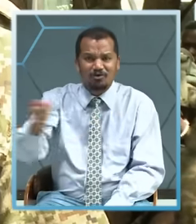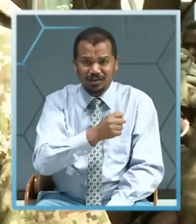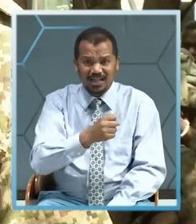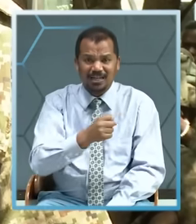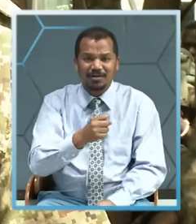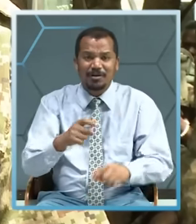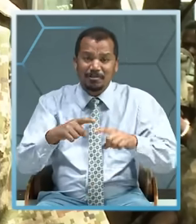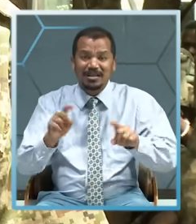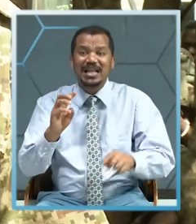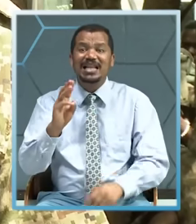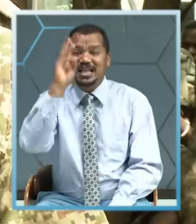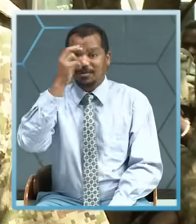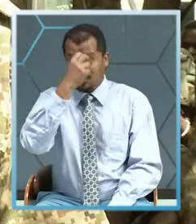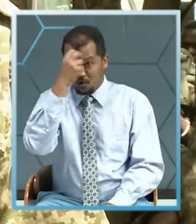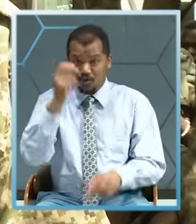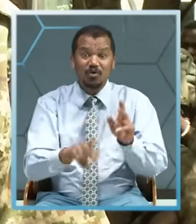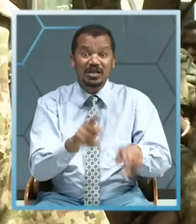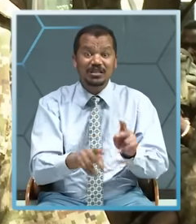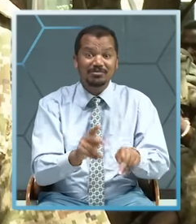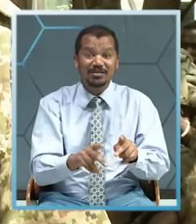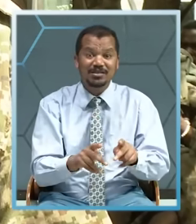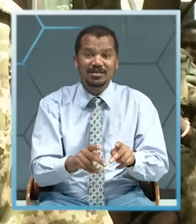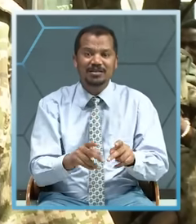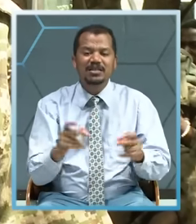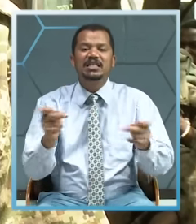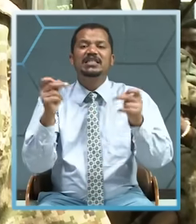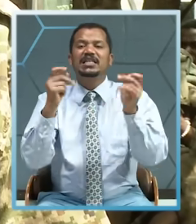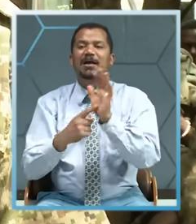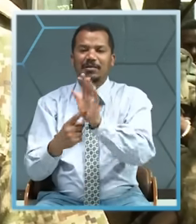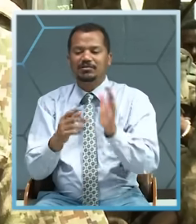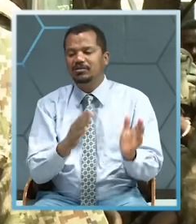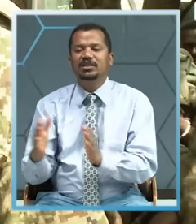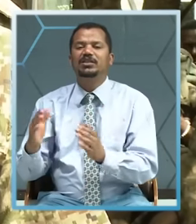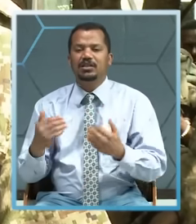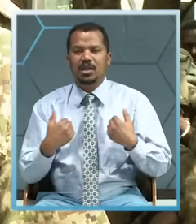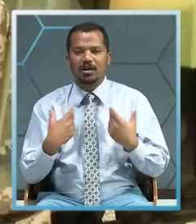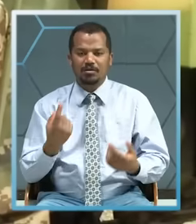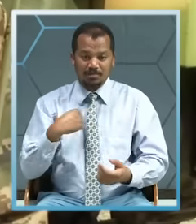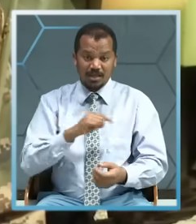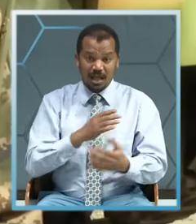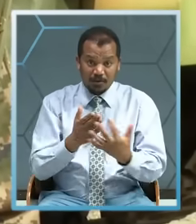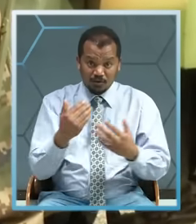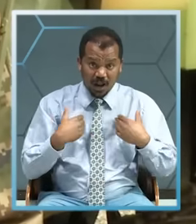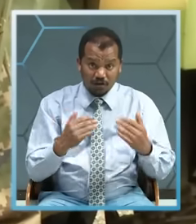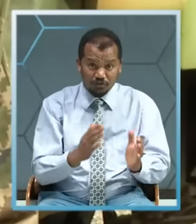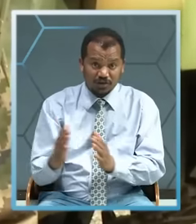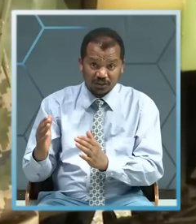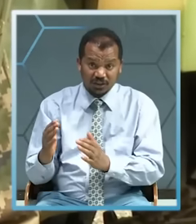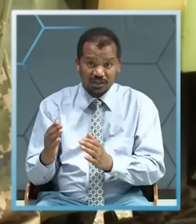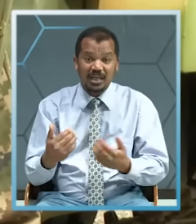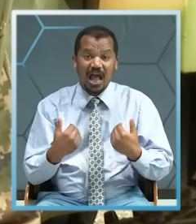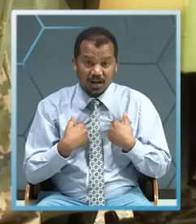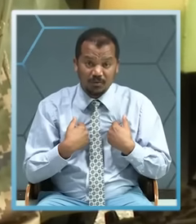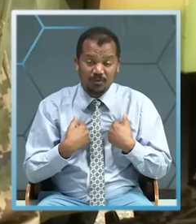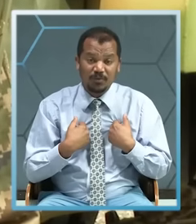አውጥተን በተለይ ለሰሜን ወሎ ህዝብ ድል ለማሳየት ዝግጁ ሆነን ነው አለን። በእኛ በኩል ያለው ዝግጅት